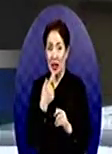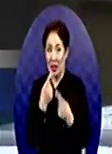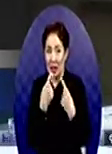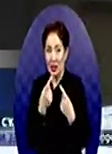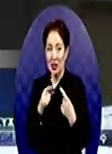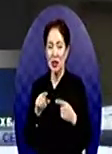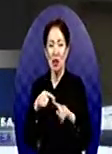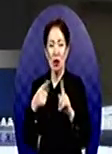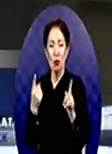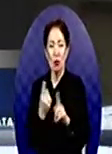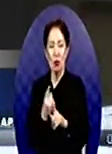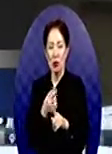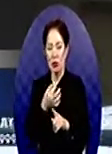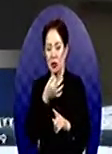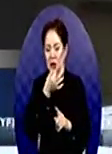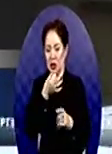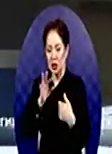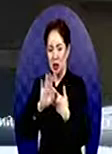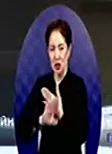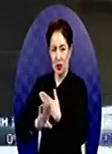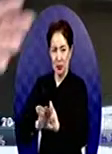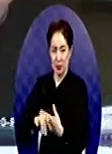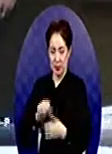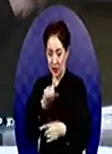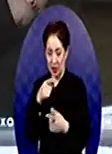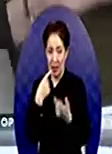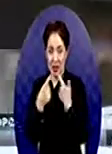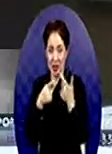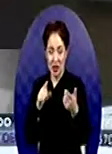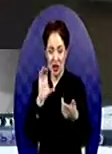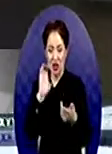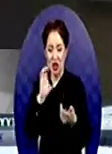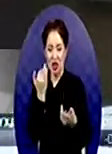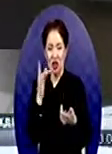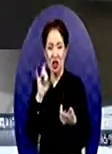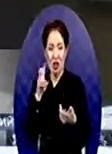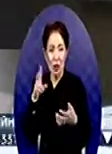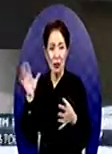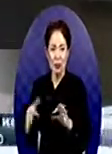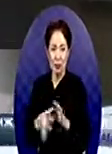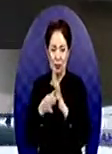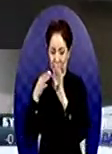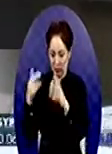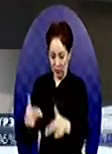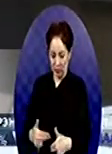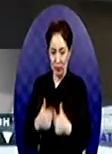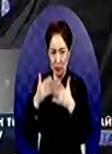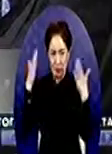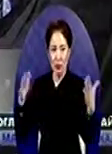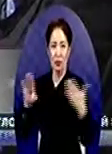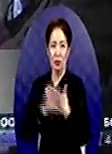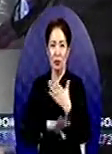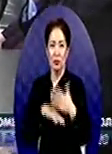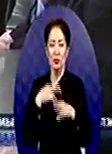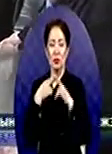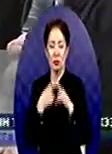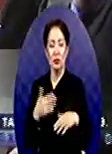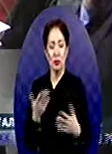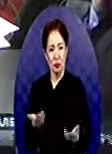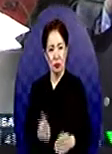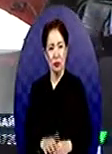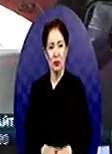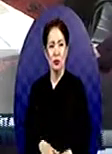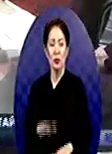одоо эрслээс хүүхдийг хамгаалах асуудал маань яригдахад энэ систем бол бид нарт маш том одоо хамгаалал. Мөн